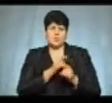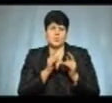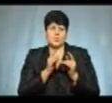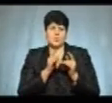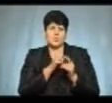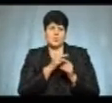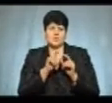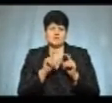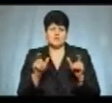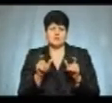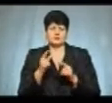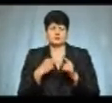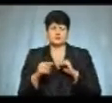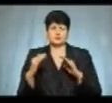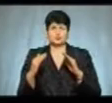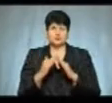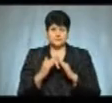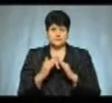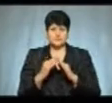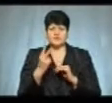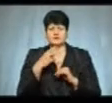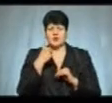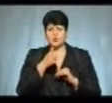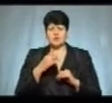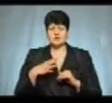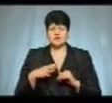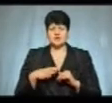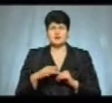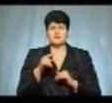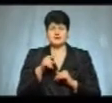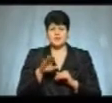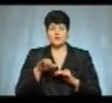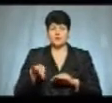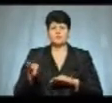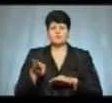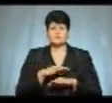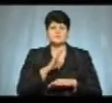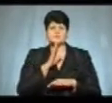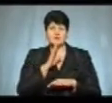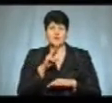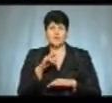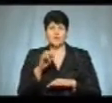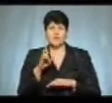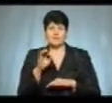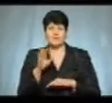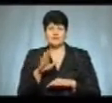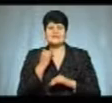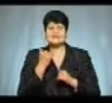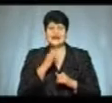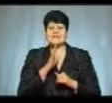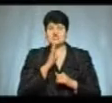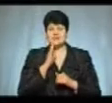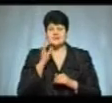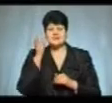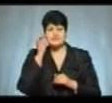додому. 2 роки, поки служив, Василя Бурака вдома чекала та, з якою згодом одружився. Любов. Зараз жінка згадує ті